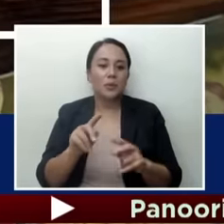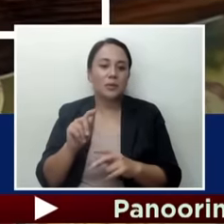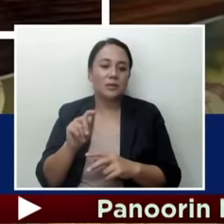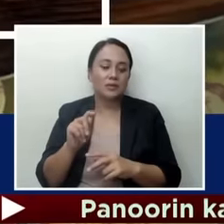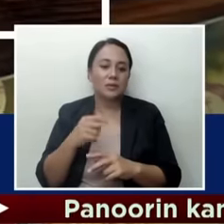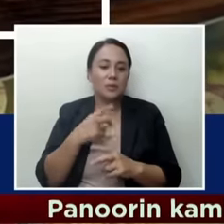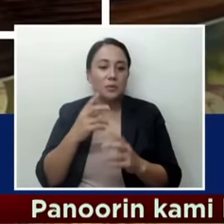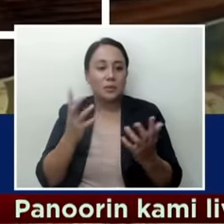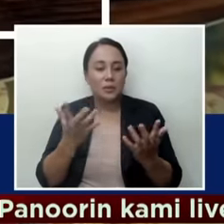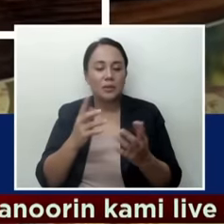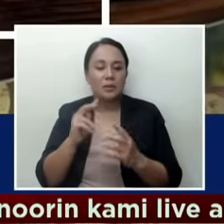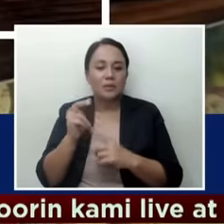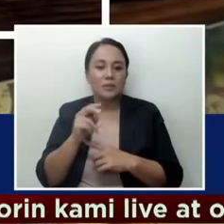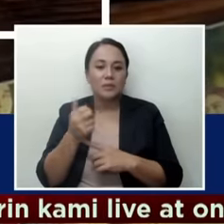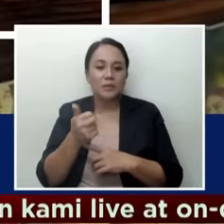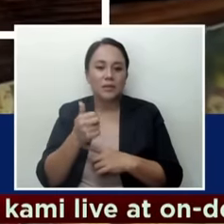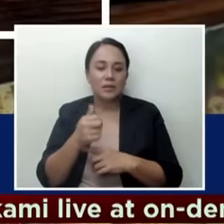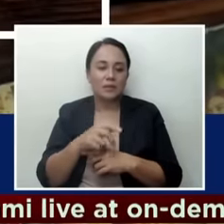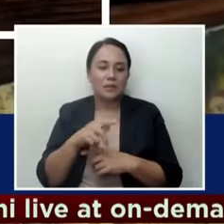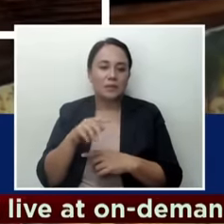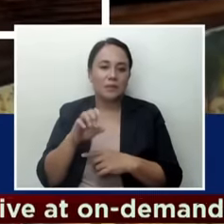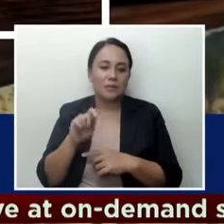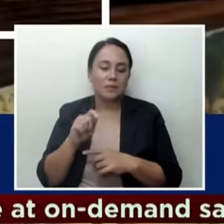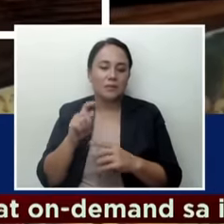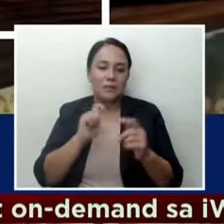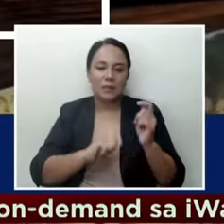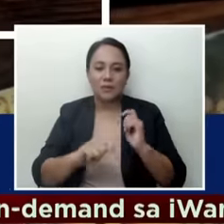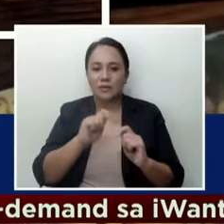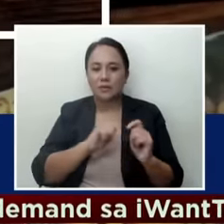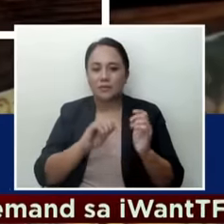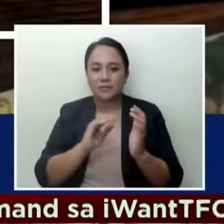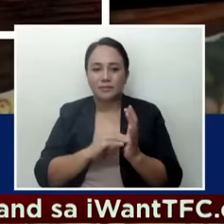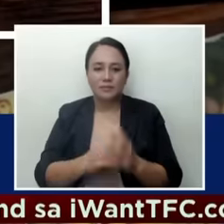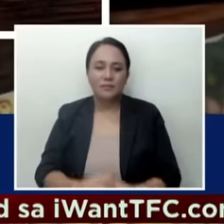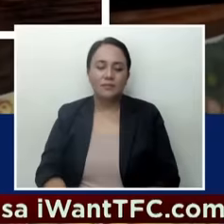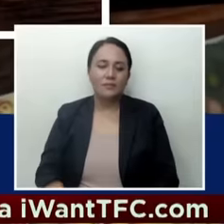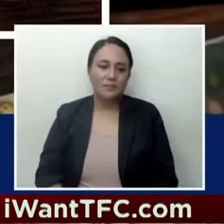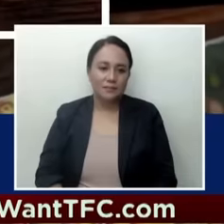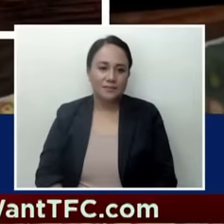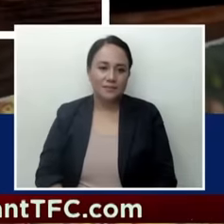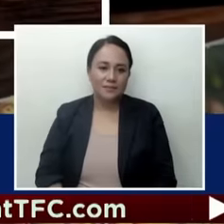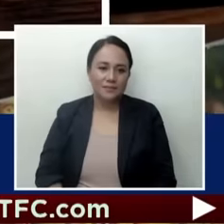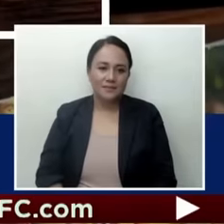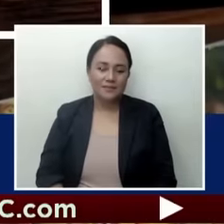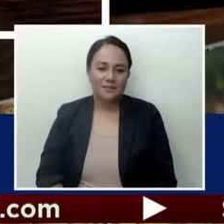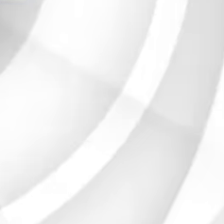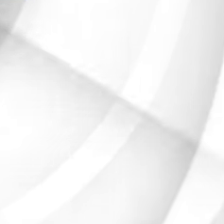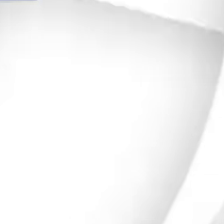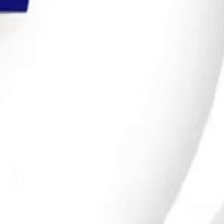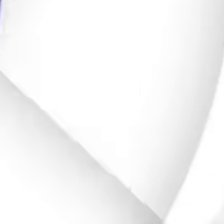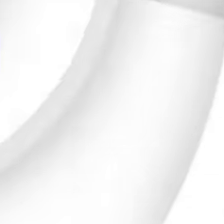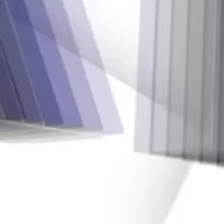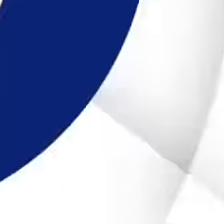simula November 10 sa PETA Theater Center. Gaino Krishnan, ABS-CBN News.